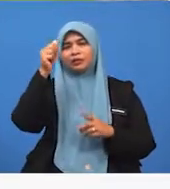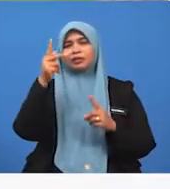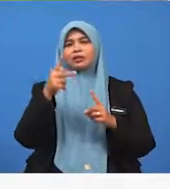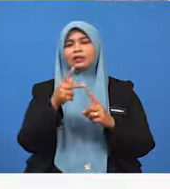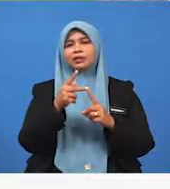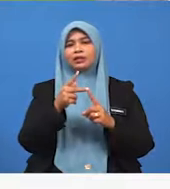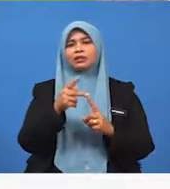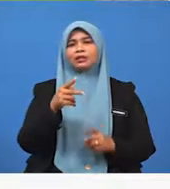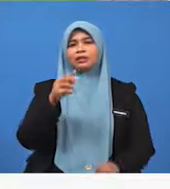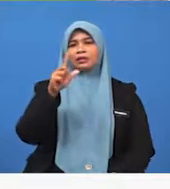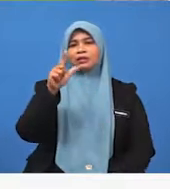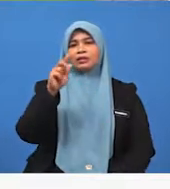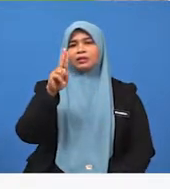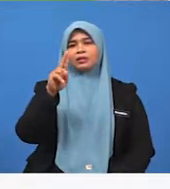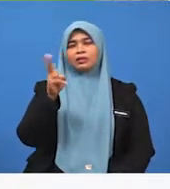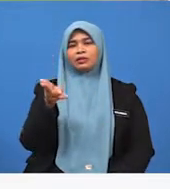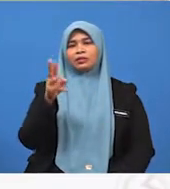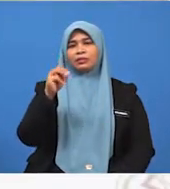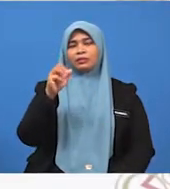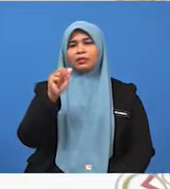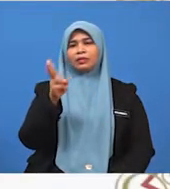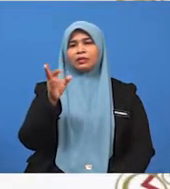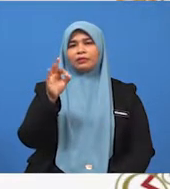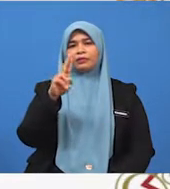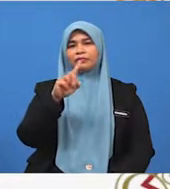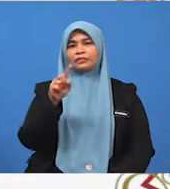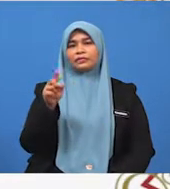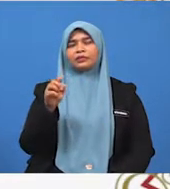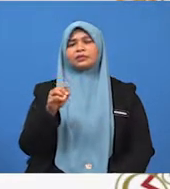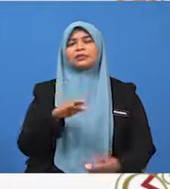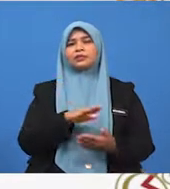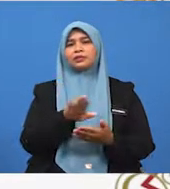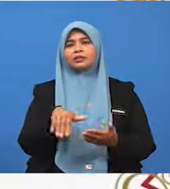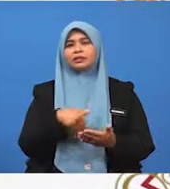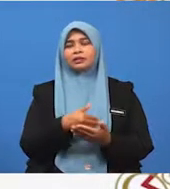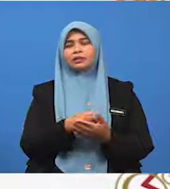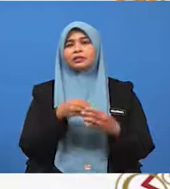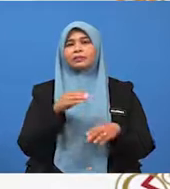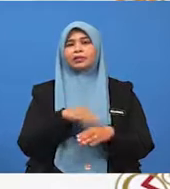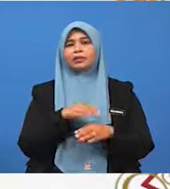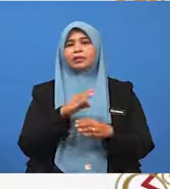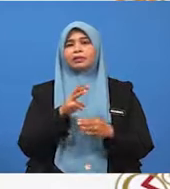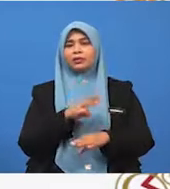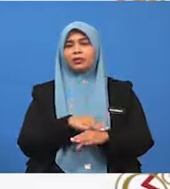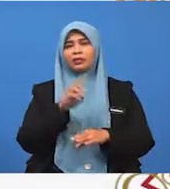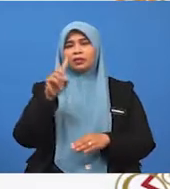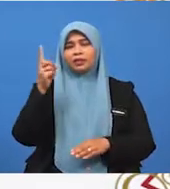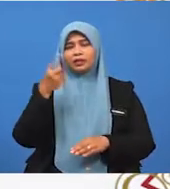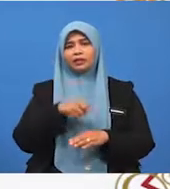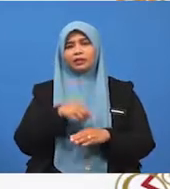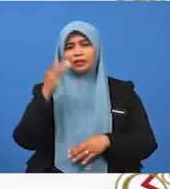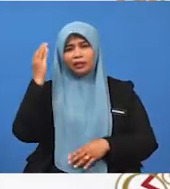Wa Taala. Hal ini jelas berdasarkan firman Allah Subhanahu Wa Taala dalam surah